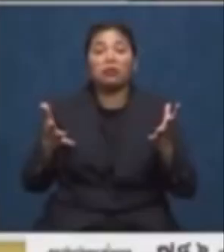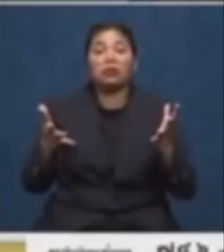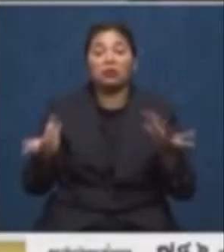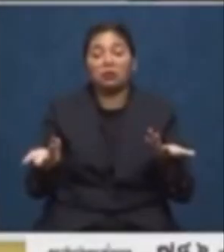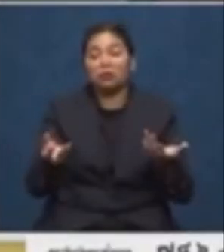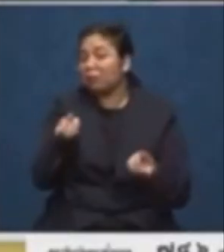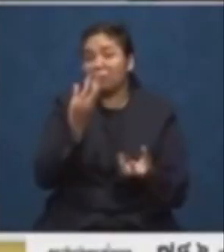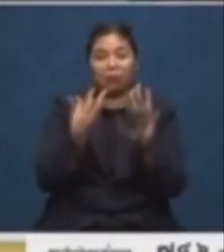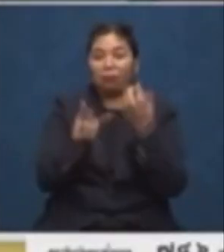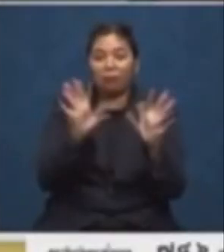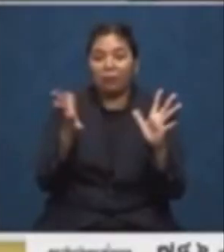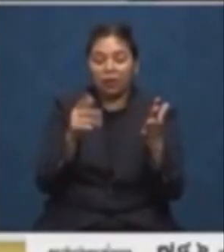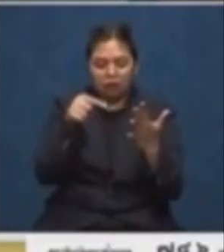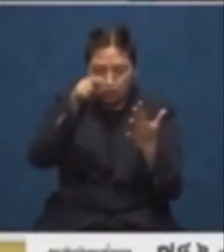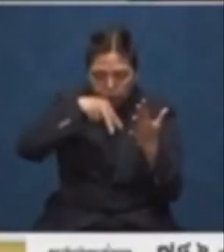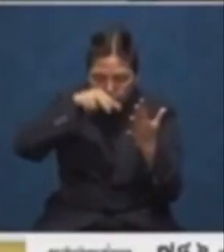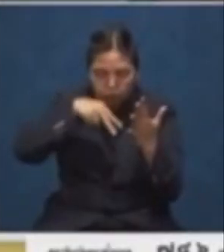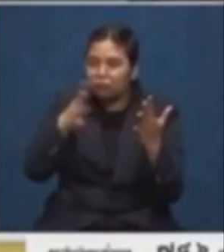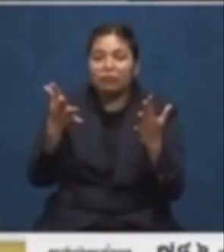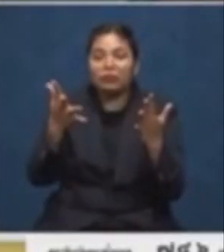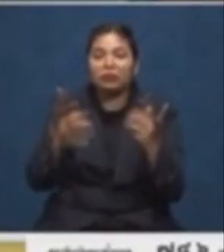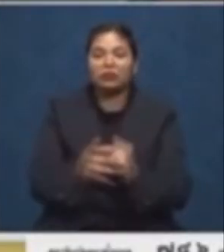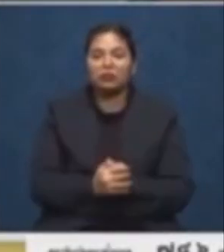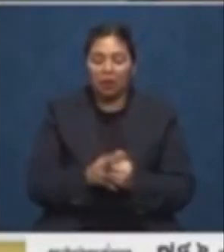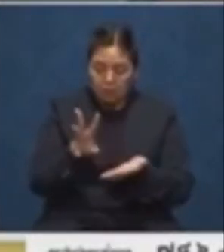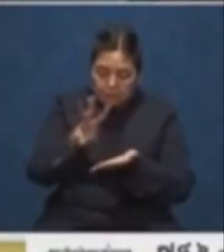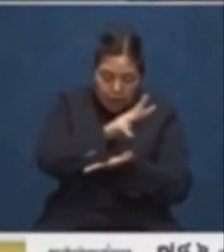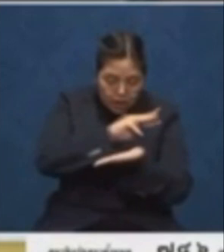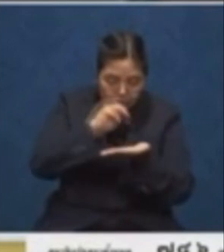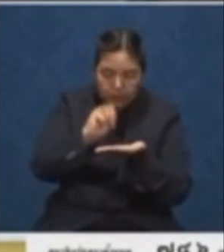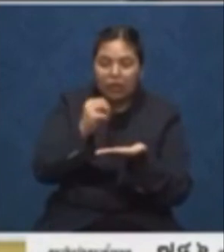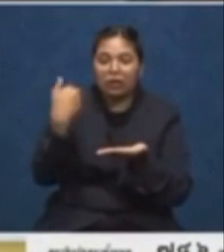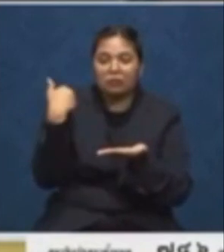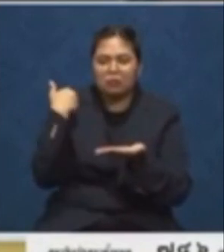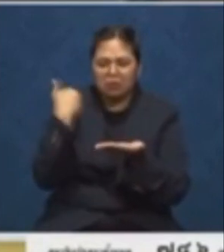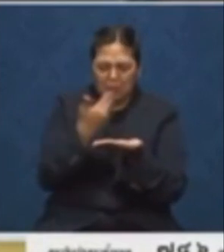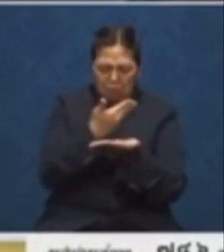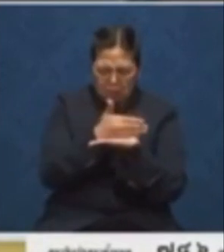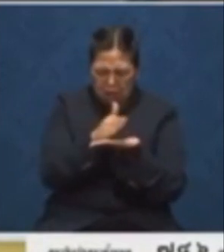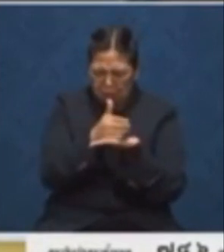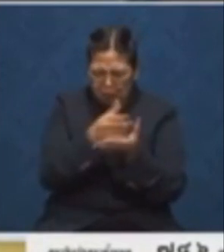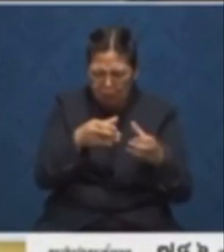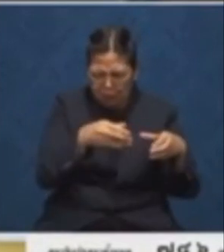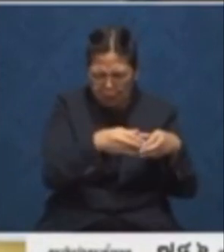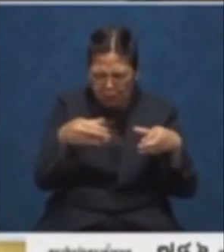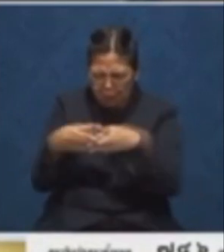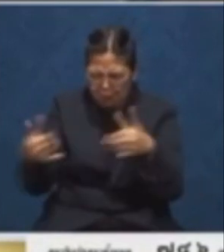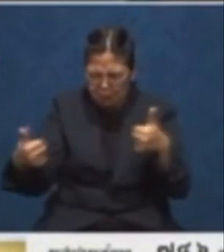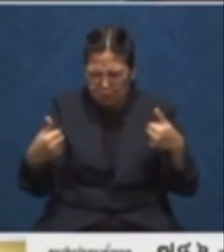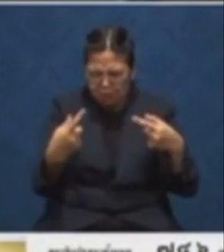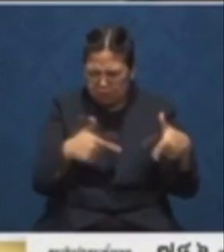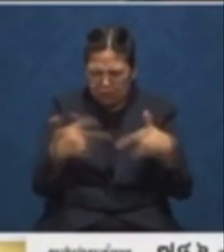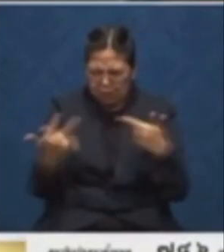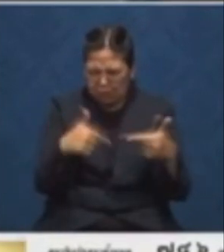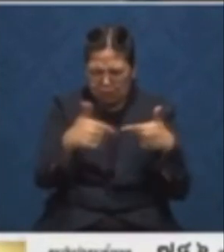ในหลายมหาวิทยาลัยครับท่านประธานมีการแบ่งฝักแบ่งฝ่ายทะเลาะเบาแว้ง